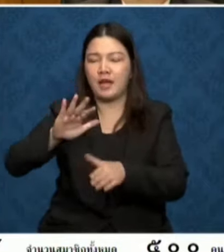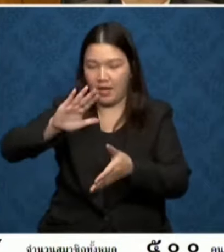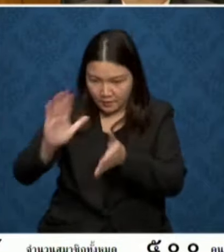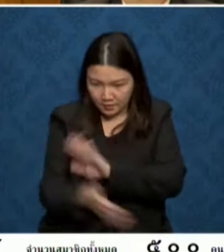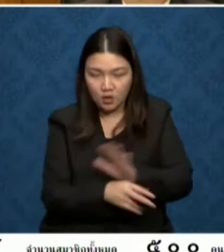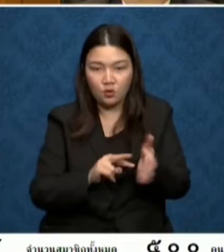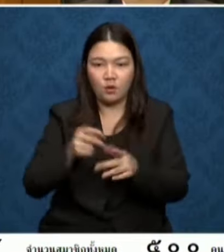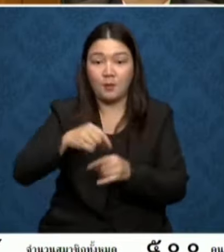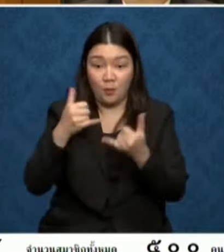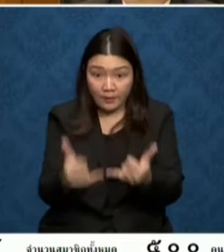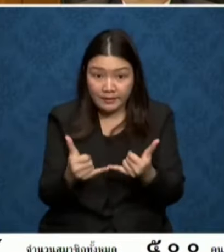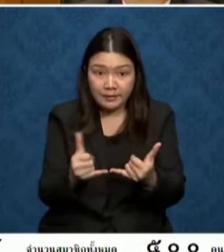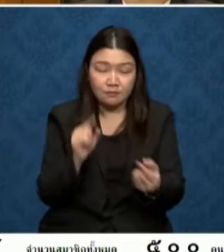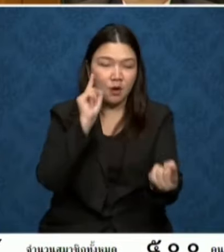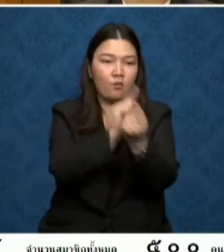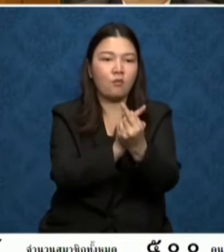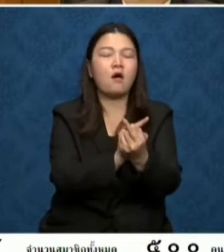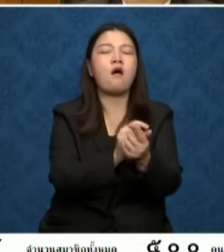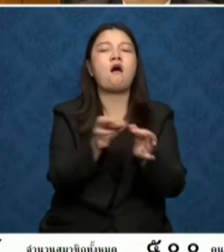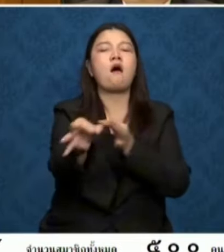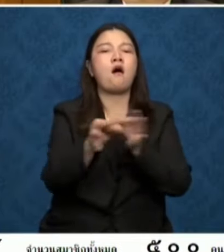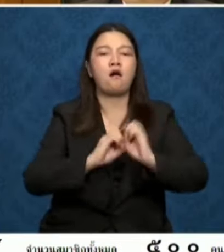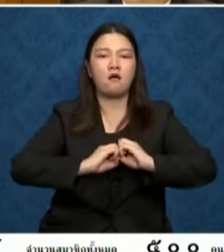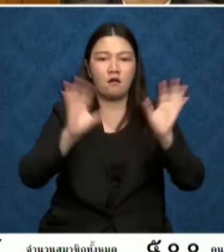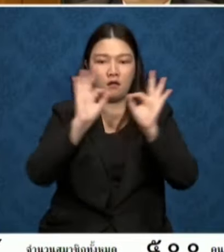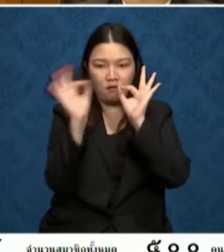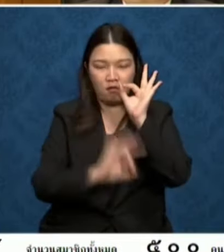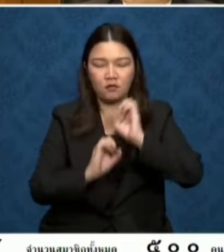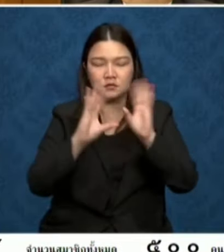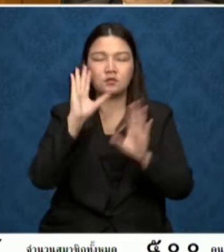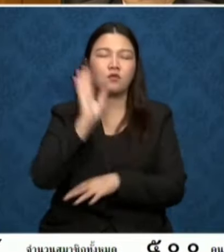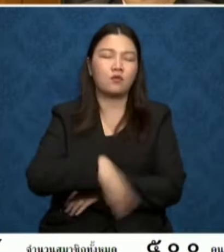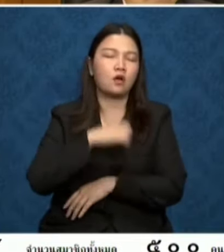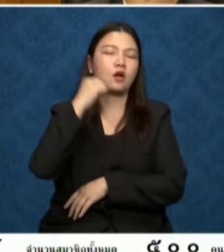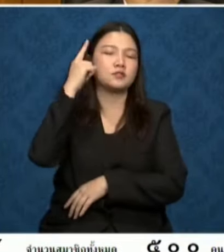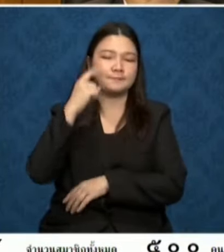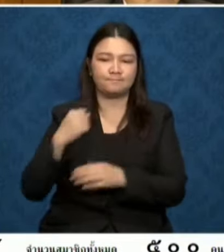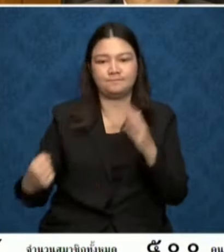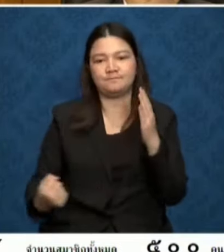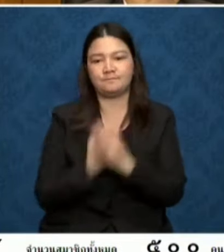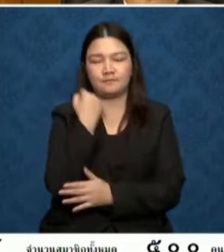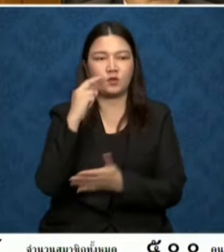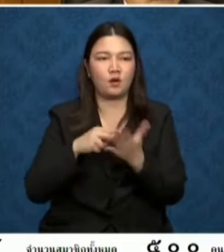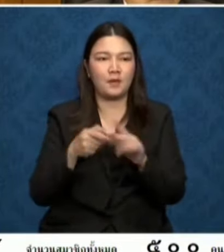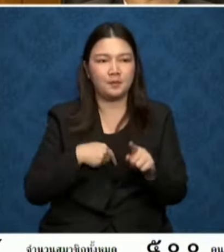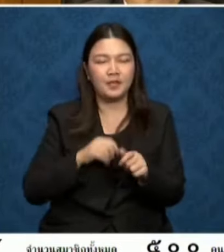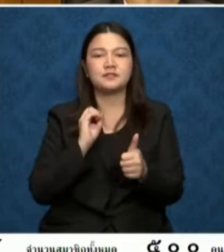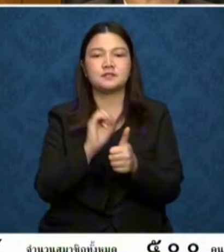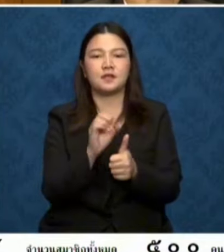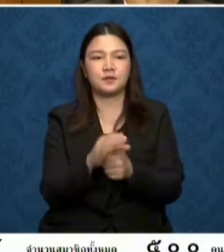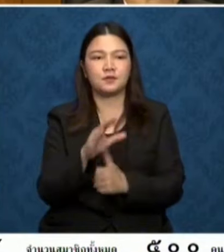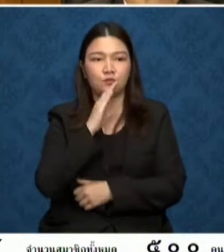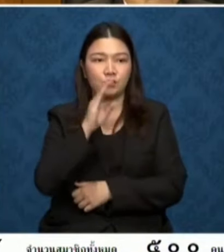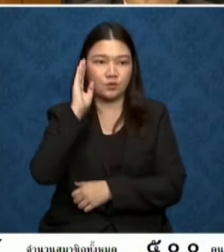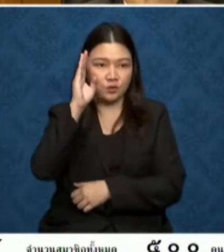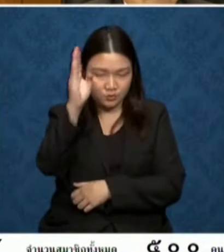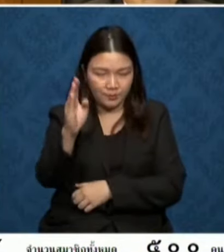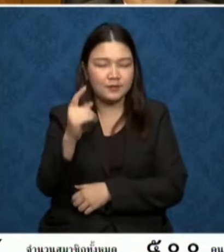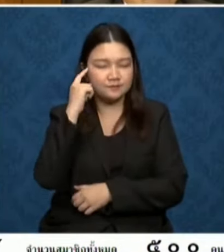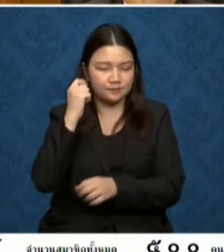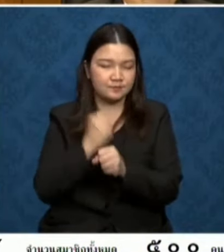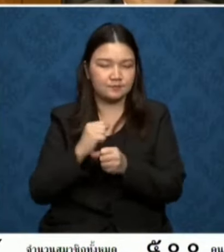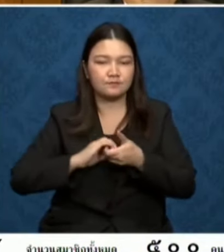าพมีผลผลิตที่ดีกว่านี้นะครับอันนี้ผมคิดว่าเป็นข้อสังเกตทั่วไปสำหรับการทำงานในอนา